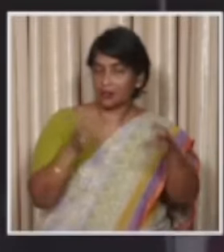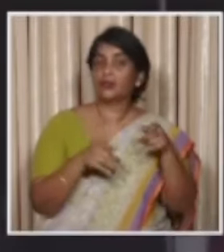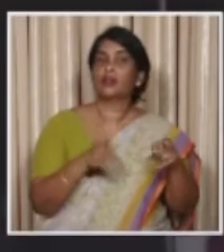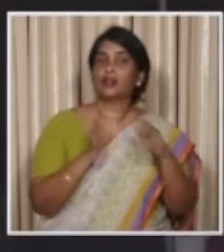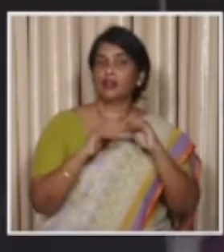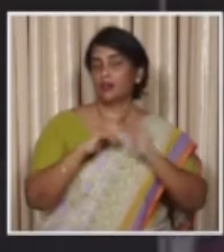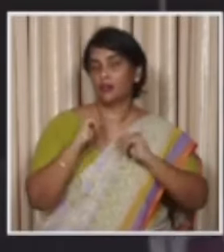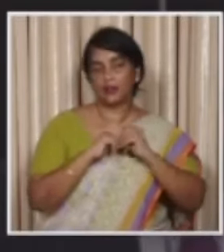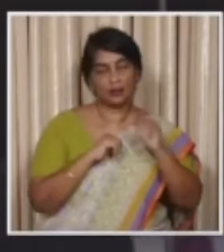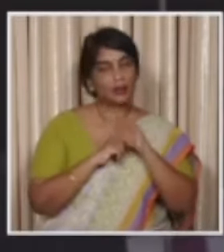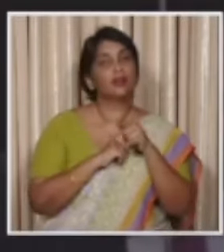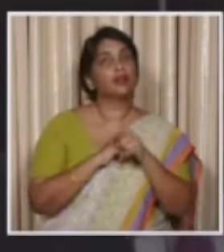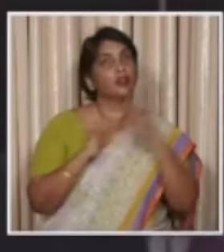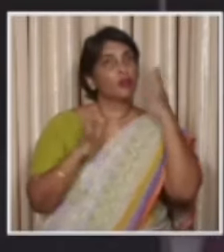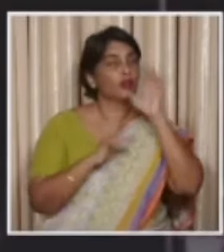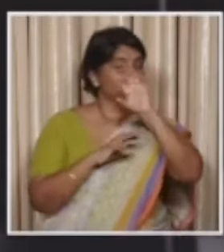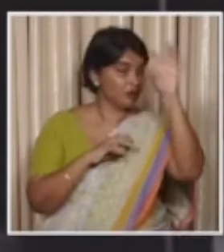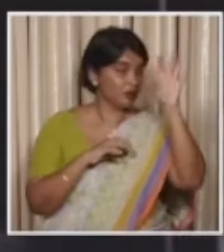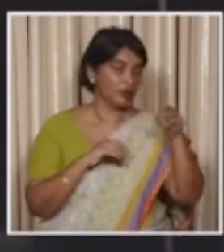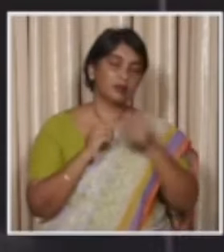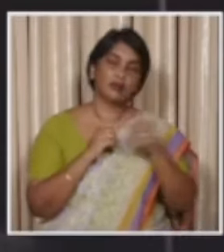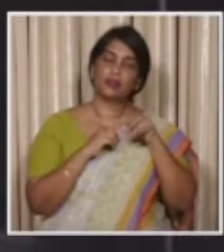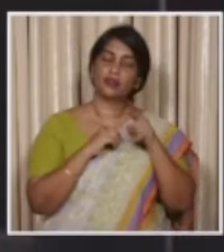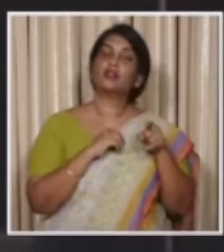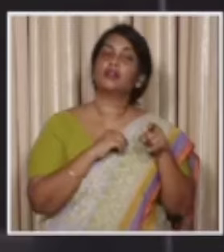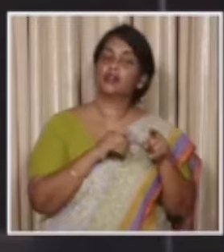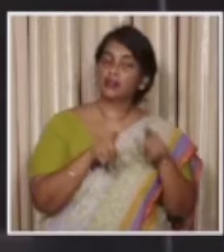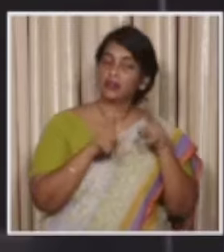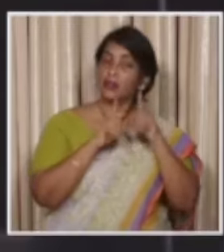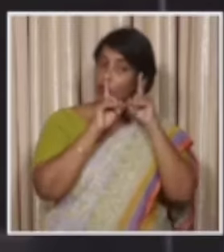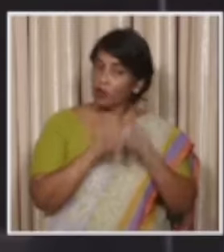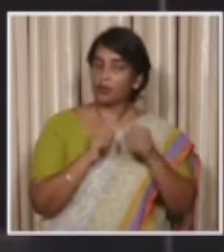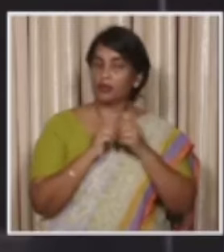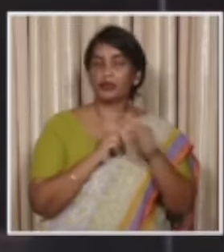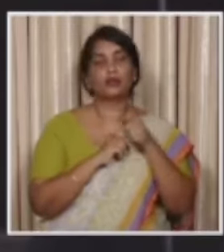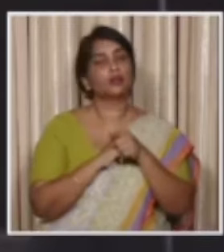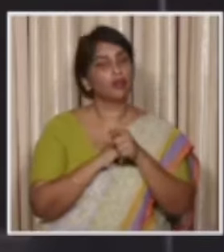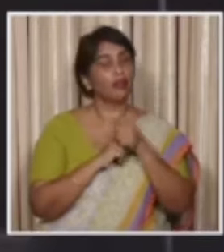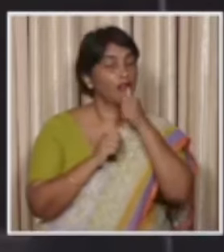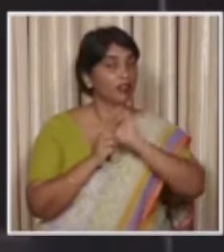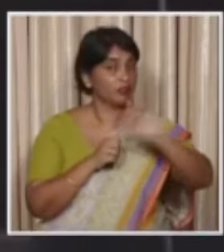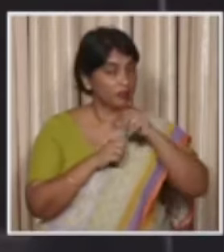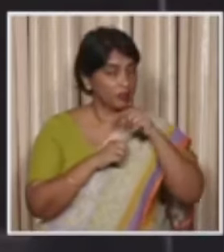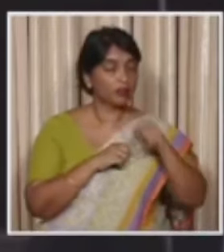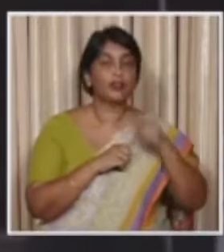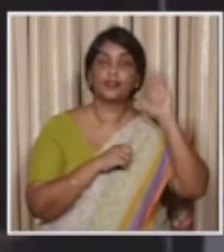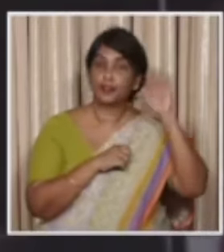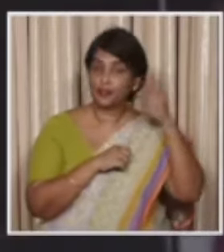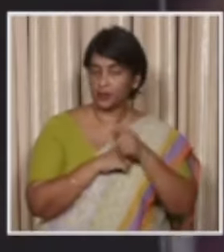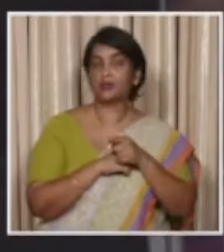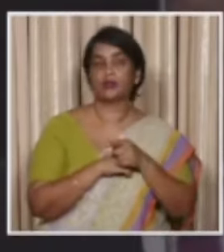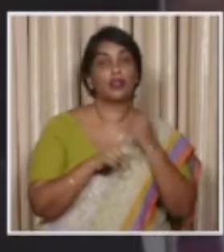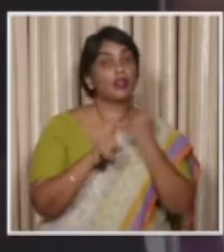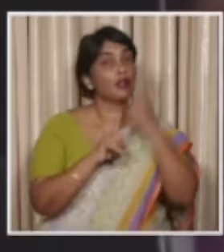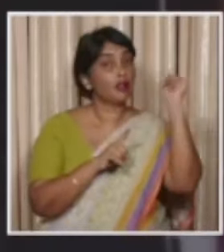මේක ක්‍රියාත්මක කරන්න පුළුවන්. ලෝකයේ අනිත් රටවල් වල ක්‍රියාත්මක වෙන වගේ ඒ එවැනි දෙයක් කරලා මේ පොම්පාගාර ටික හැදුවොත් විශේෂයෙන්ම